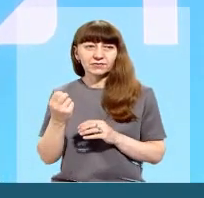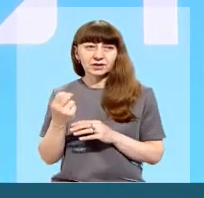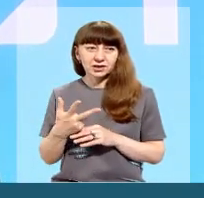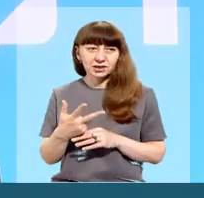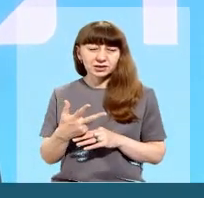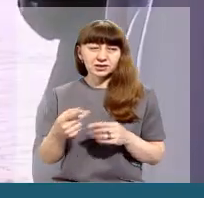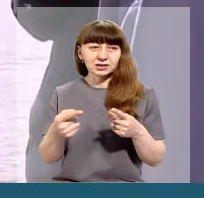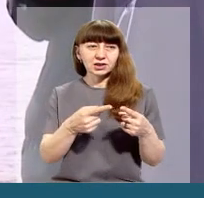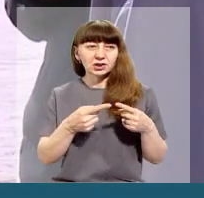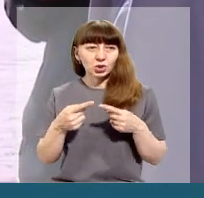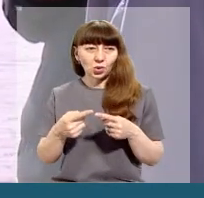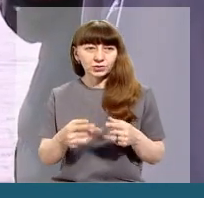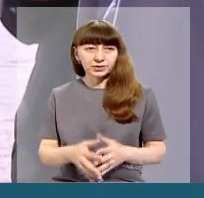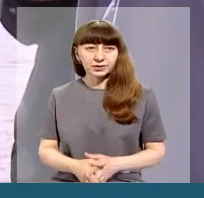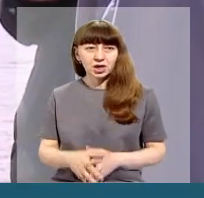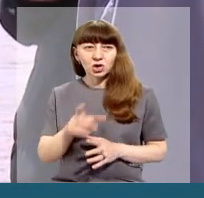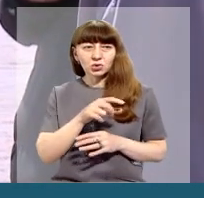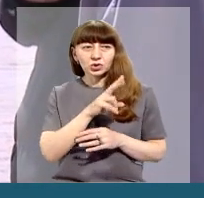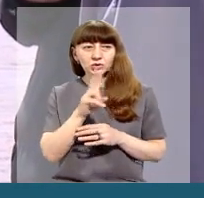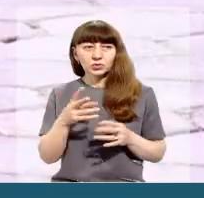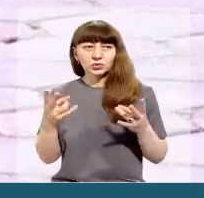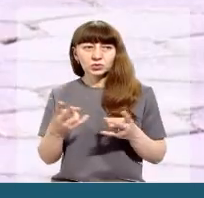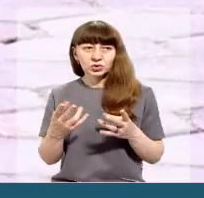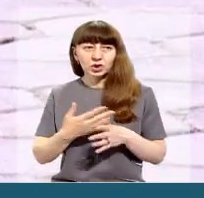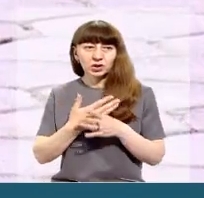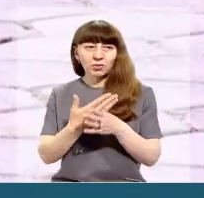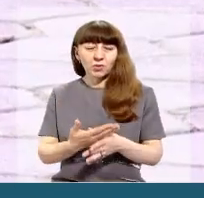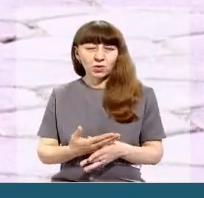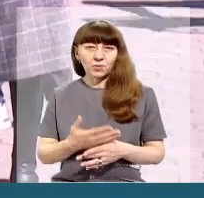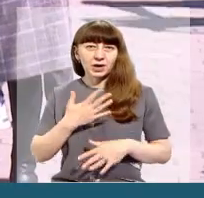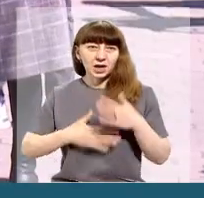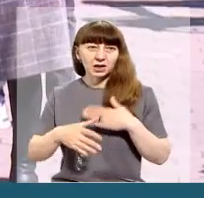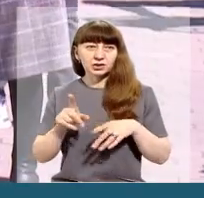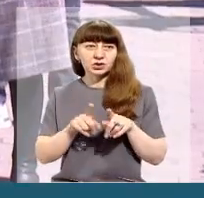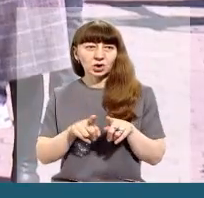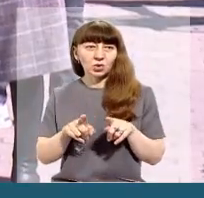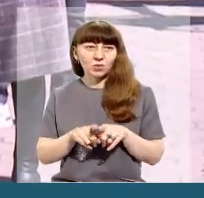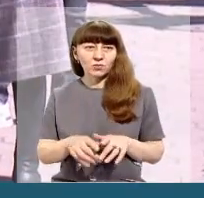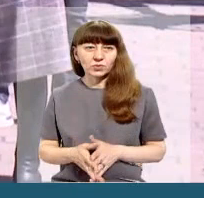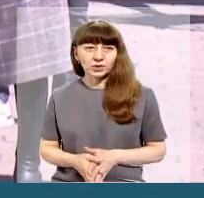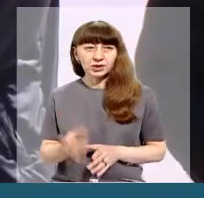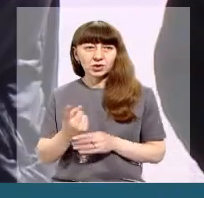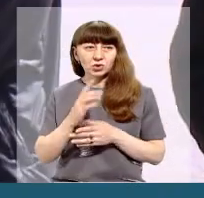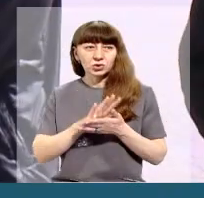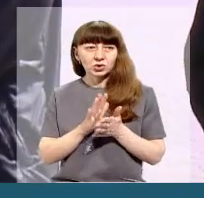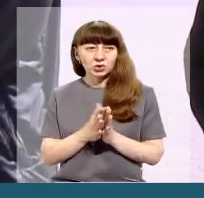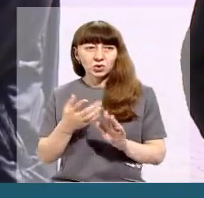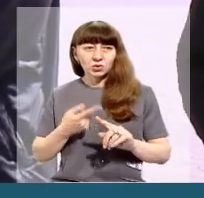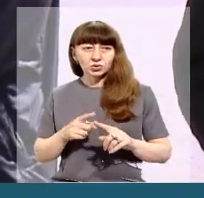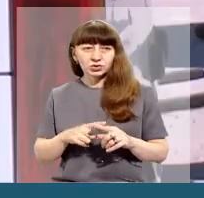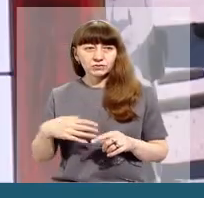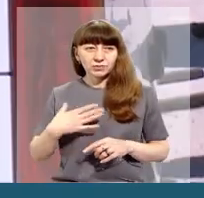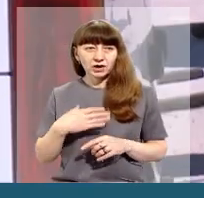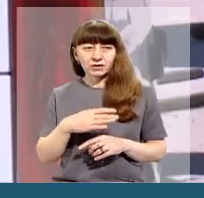13 регионах. Люди, что нуждаются в таком подарке, бесконечно рады новому приобретению. Говорят, что данная услуга является важной